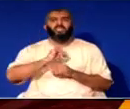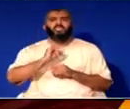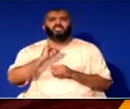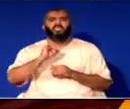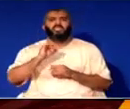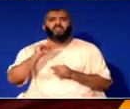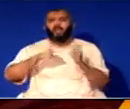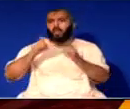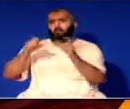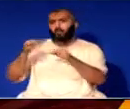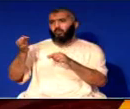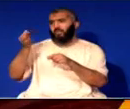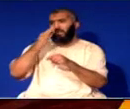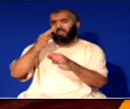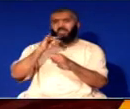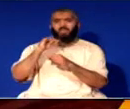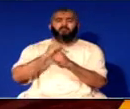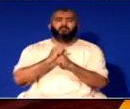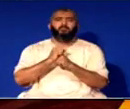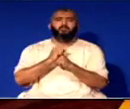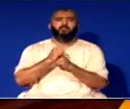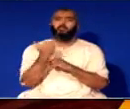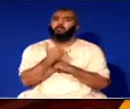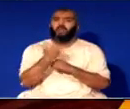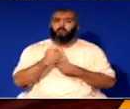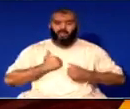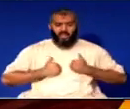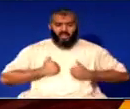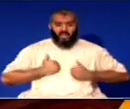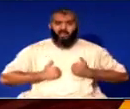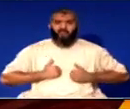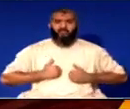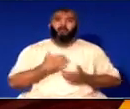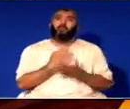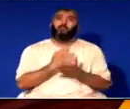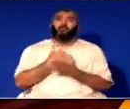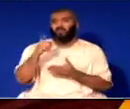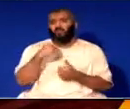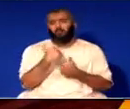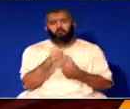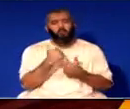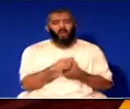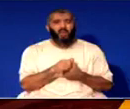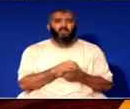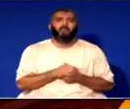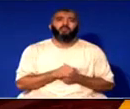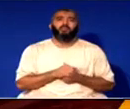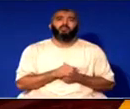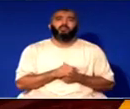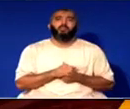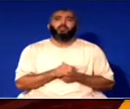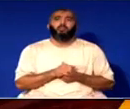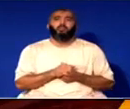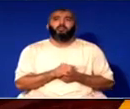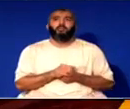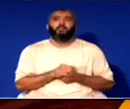لي سلتو شعرك ما تغسليش ما تشمخيش. من قال لك الى هنا تيمم كي نوض نصلي